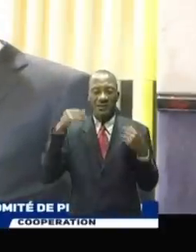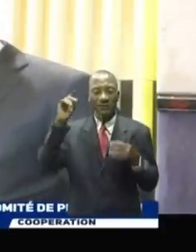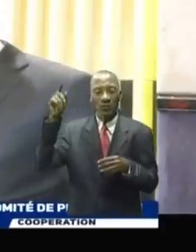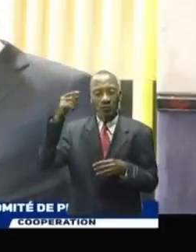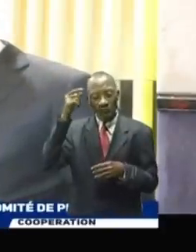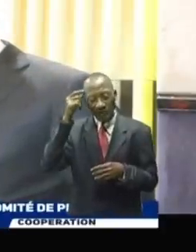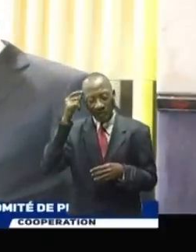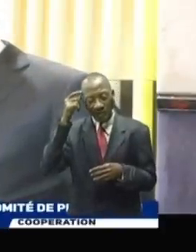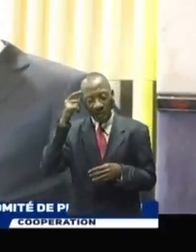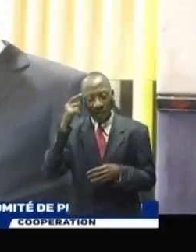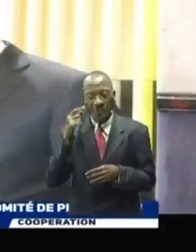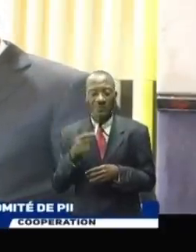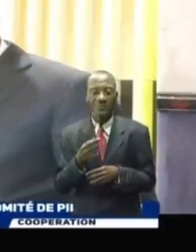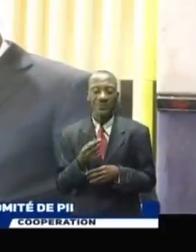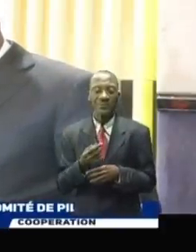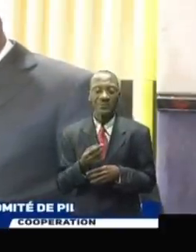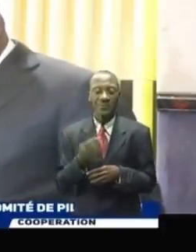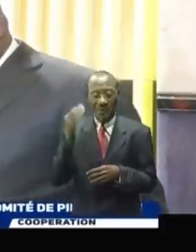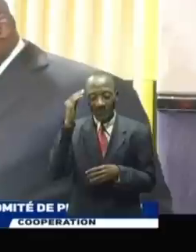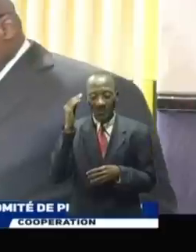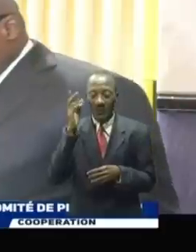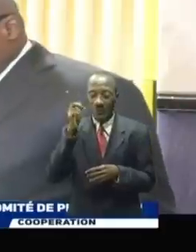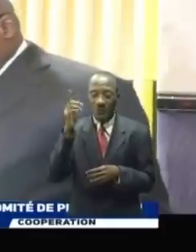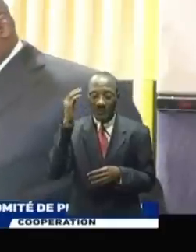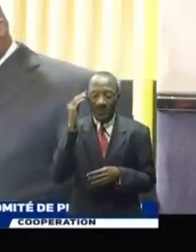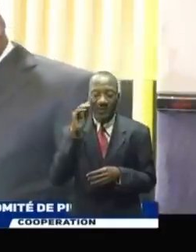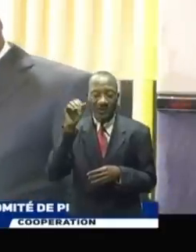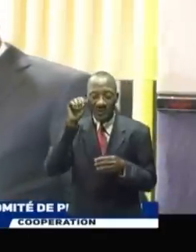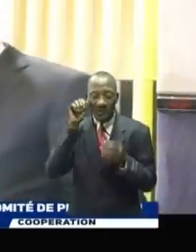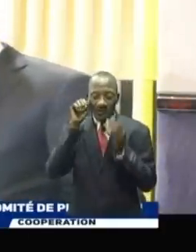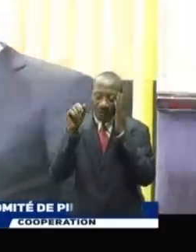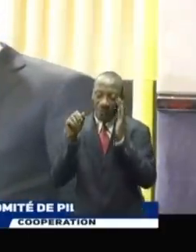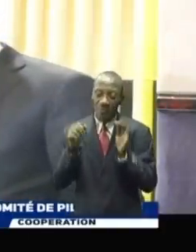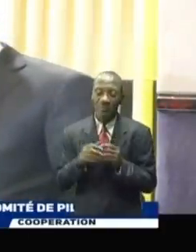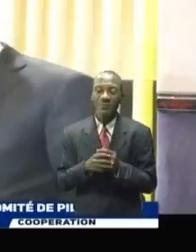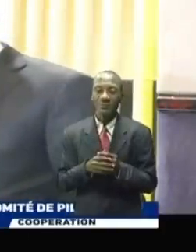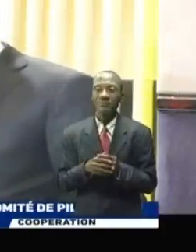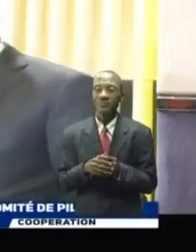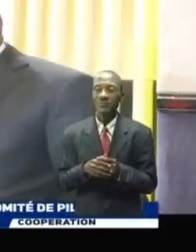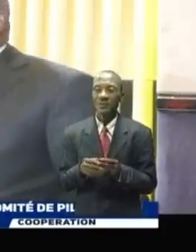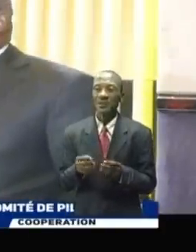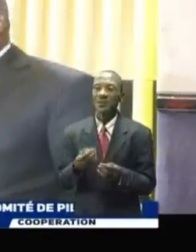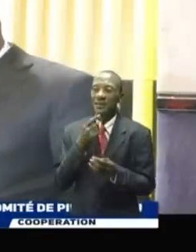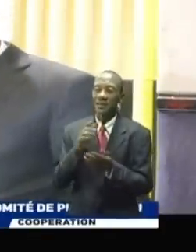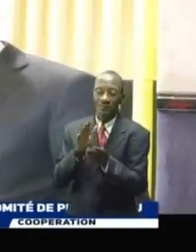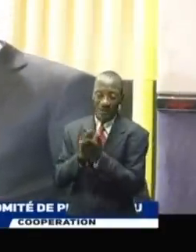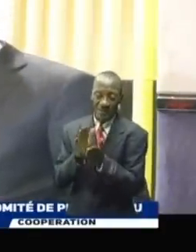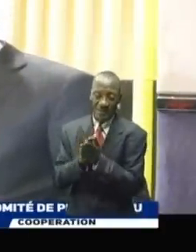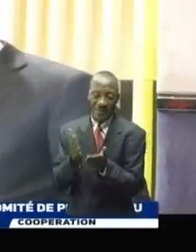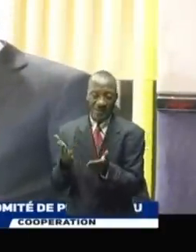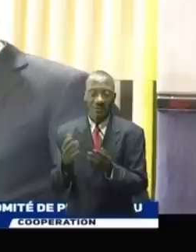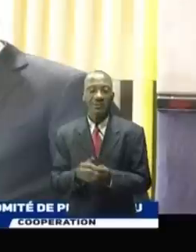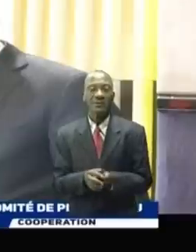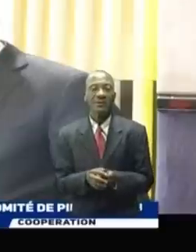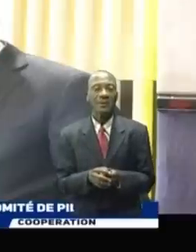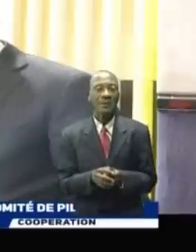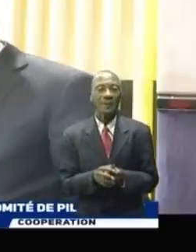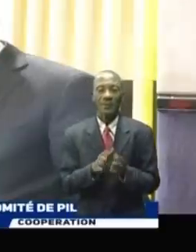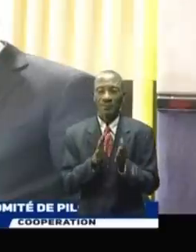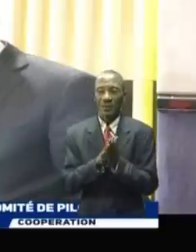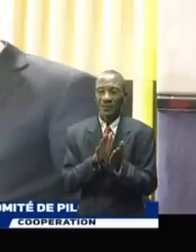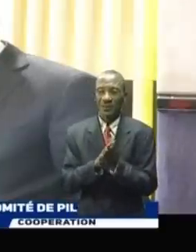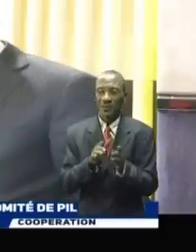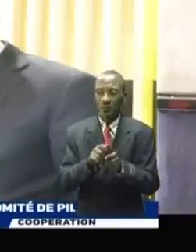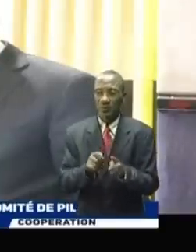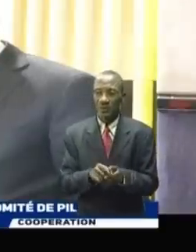Jean-Michel Samalukonde Kyenge, à remercier les membres du gouvernement ici présents, ainsi que les